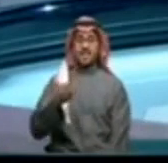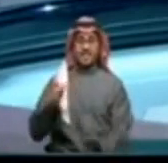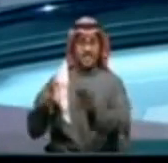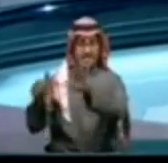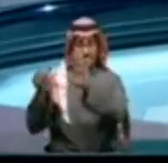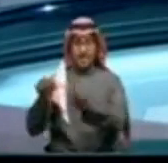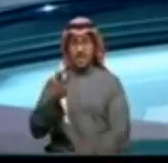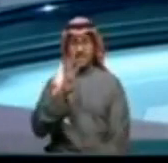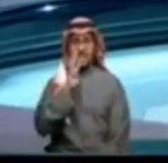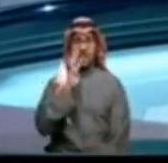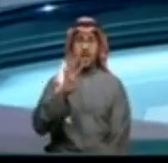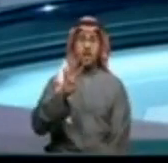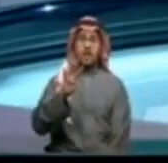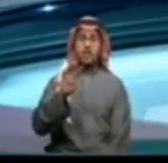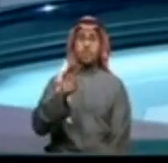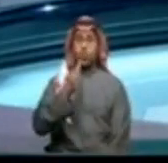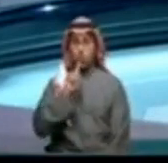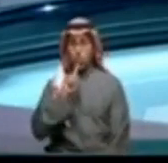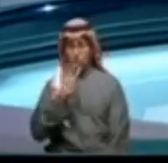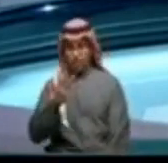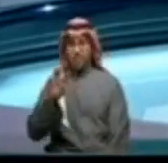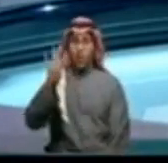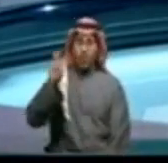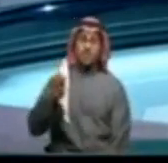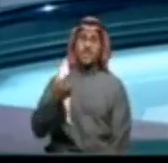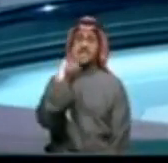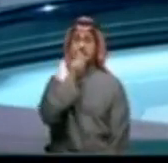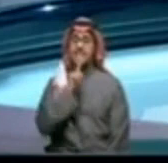16 من شهر صفر لعام 1440 للهجرة وتاريخ